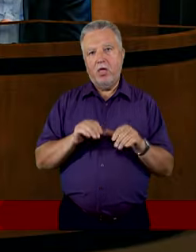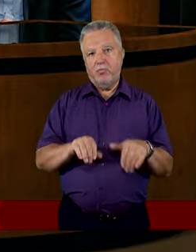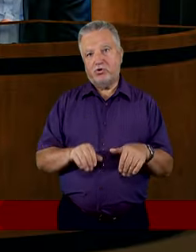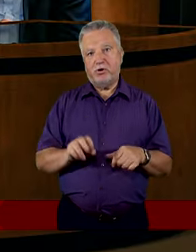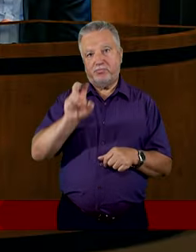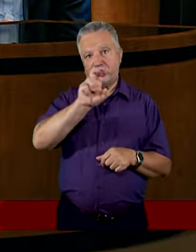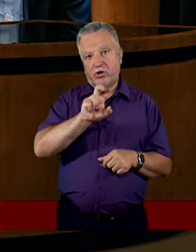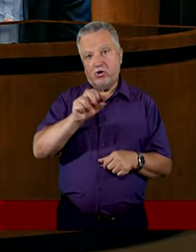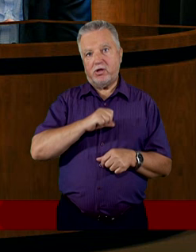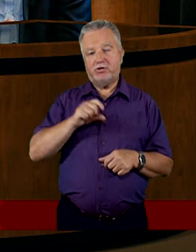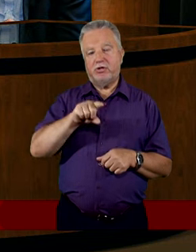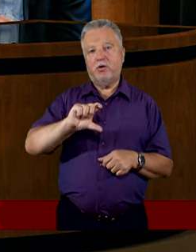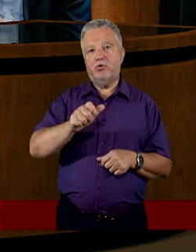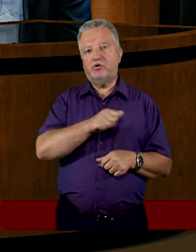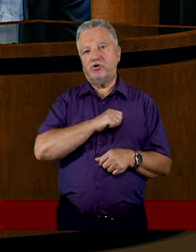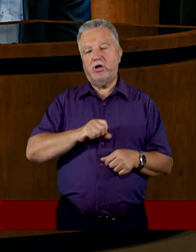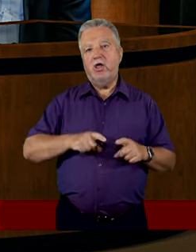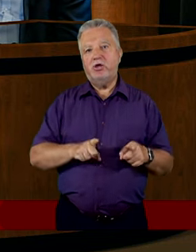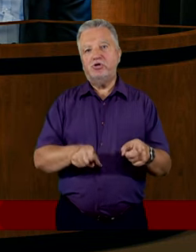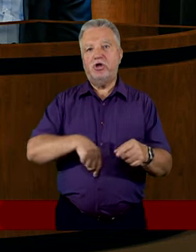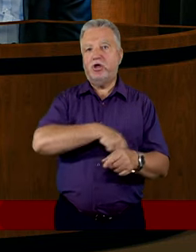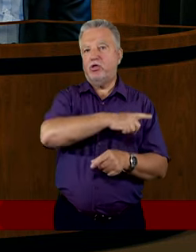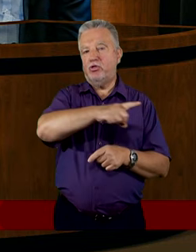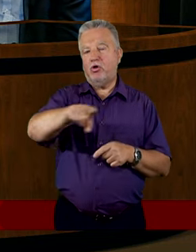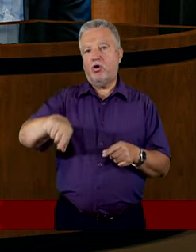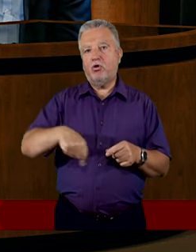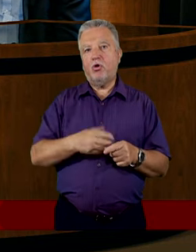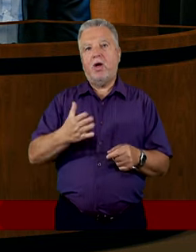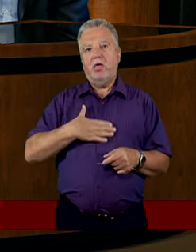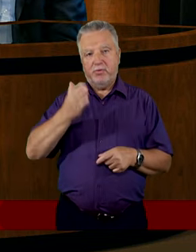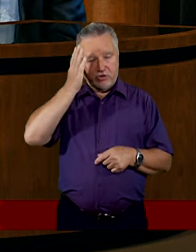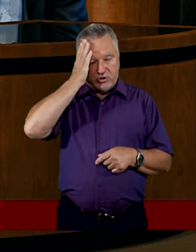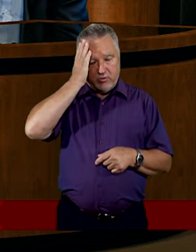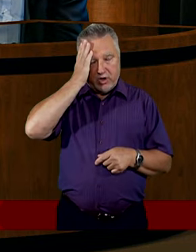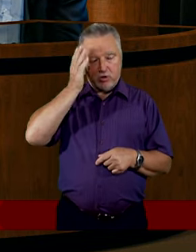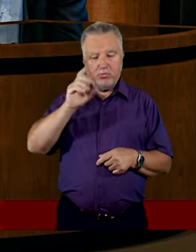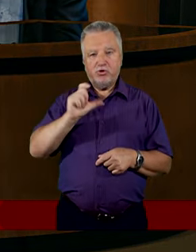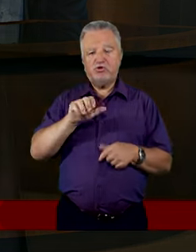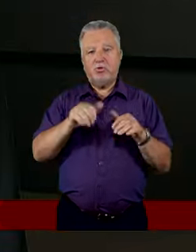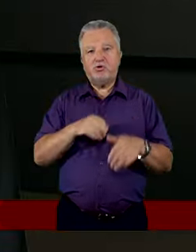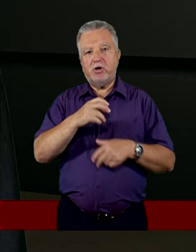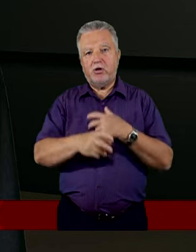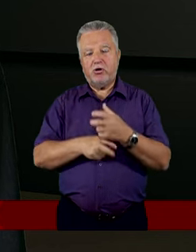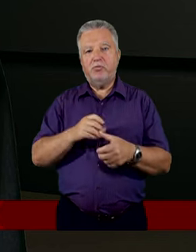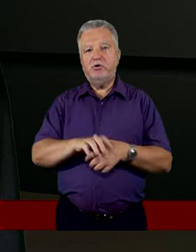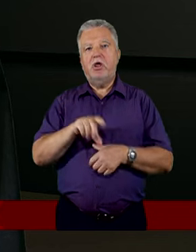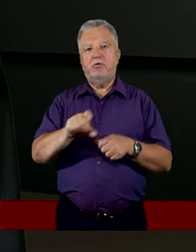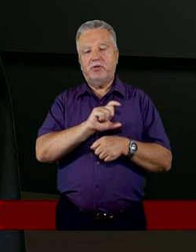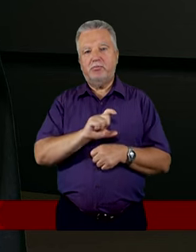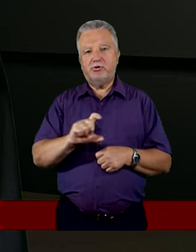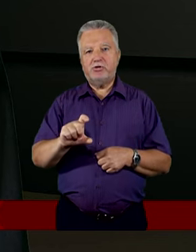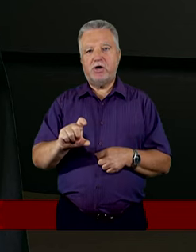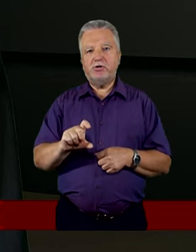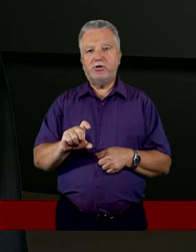może przyglądać się temu, co się dzieje wokoło, mieć świadomość, co też można robić w tym